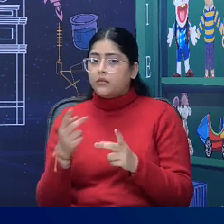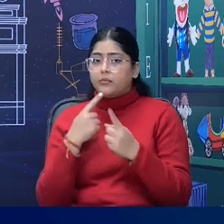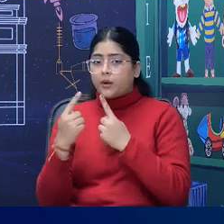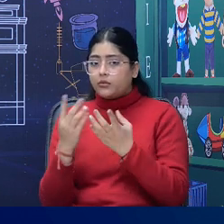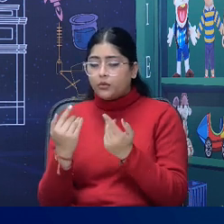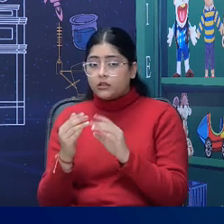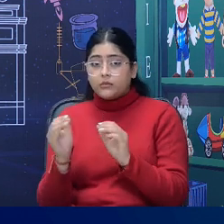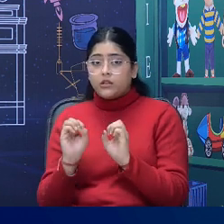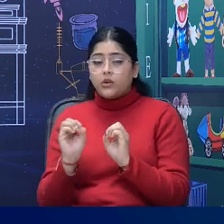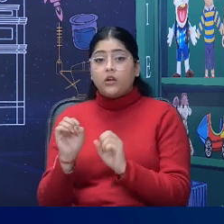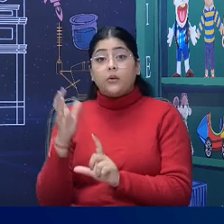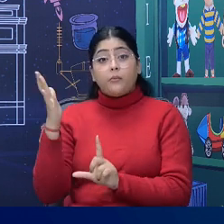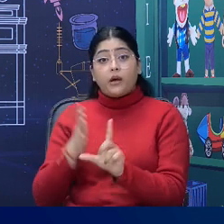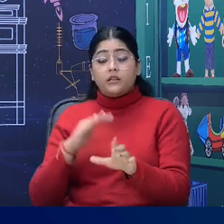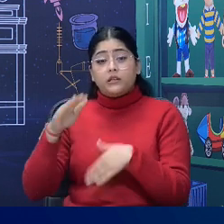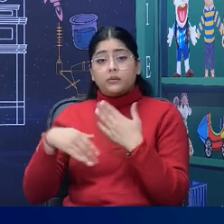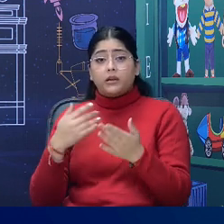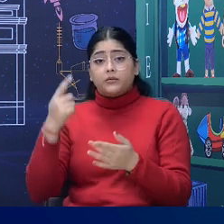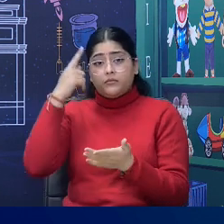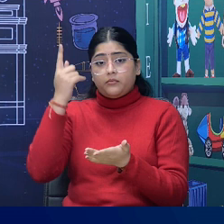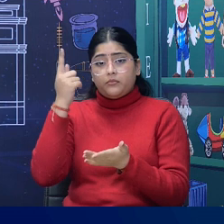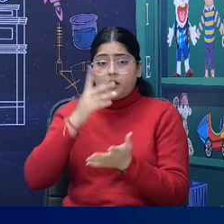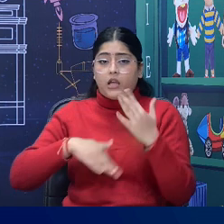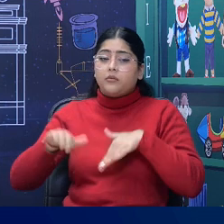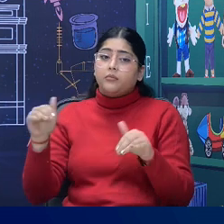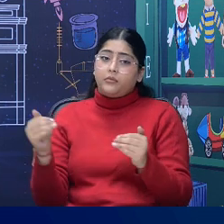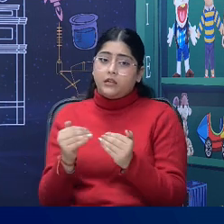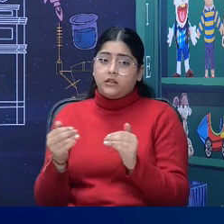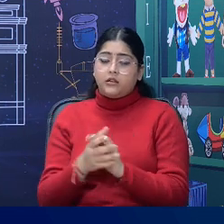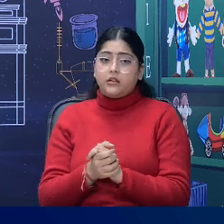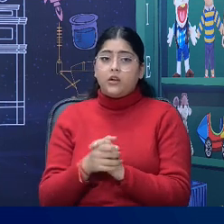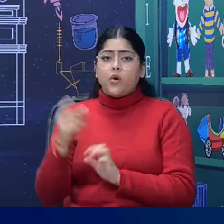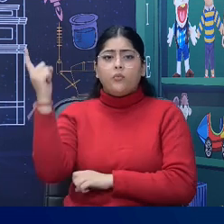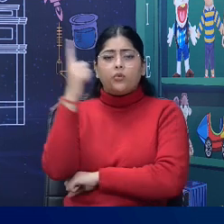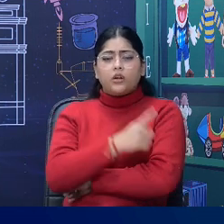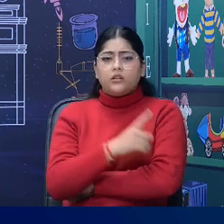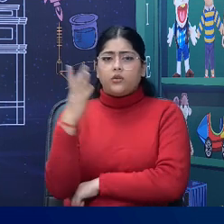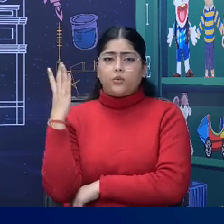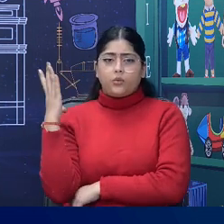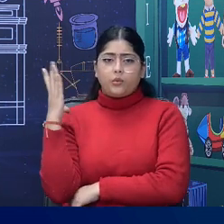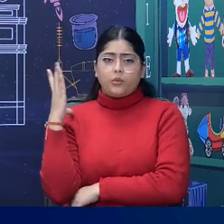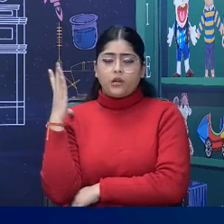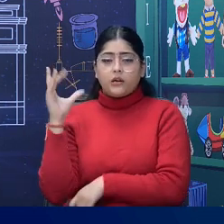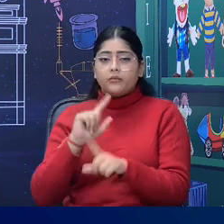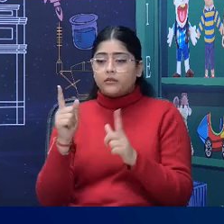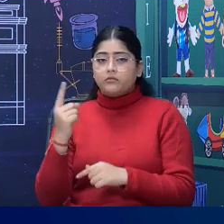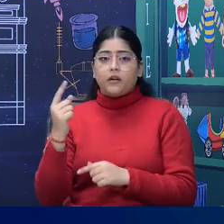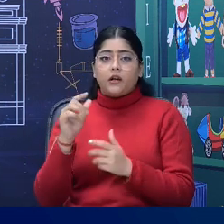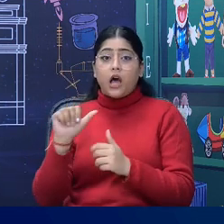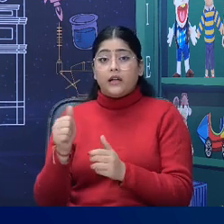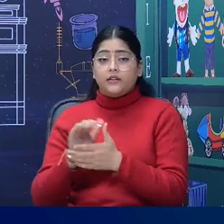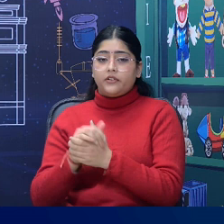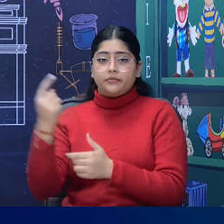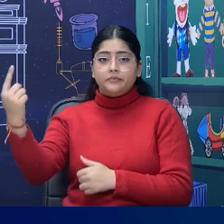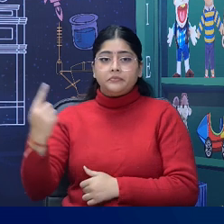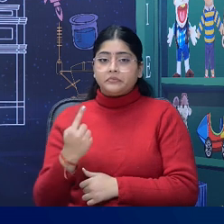वहां दिन भर मैं उसकी राह देखी उस स्थान पर गया दिन भर उसकी राह देखी वो नहीं आया ठीक क्या हुआ अब वो